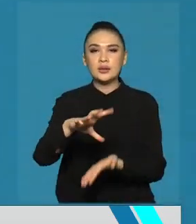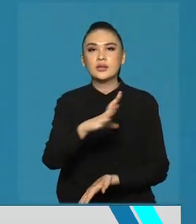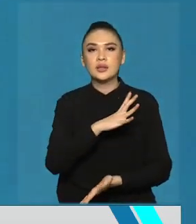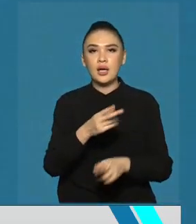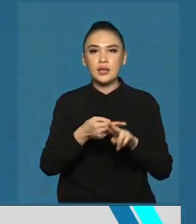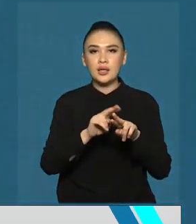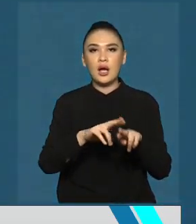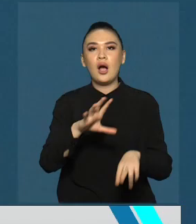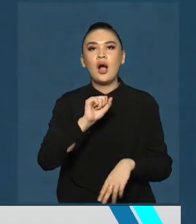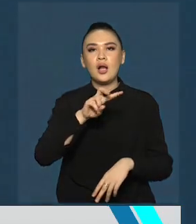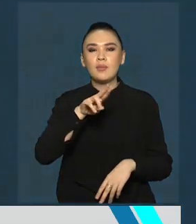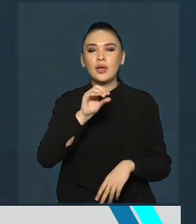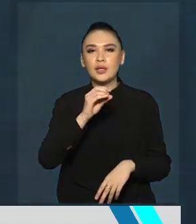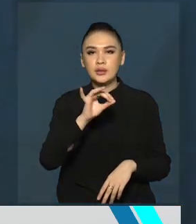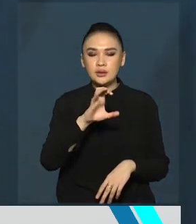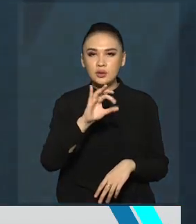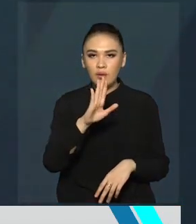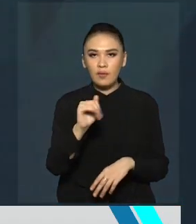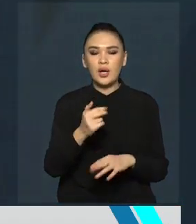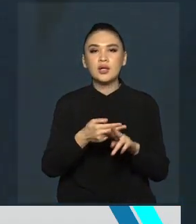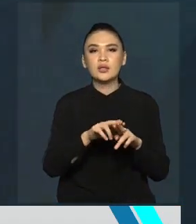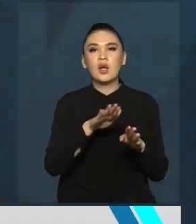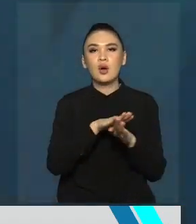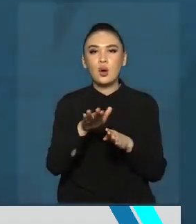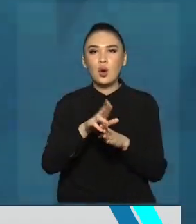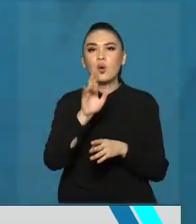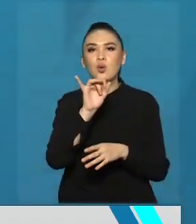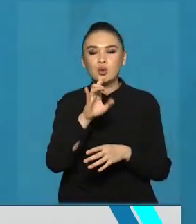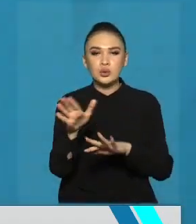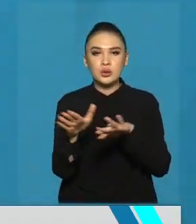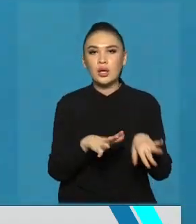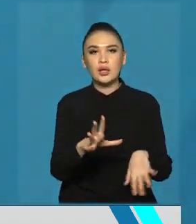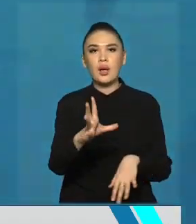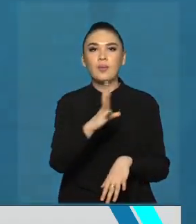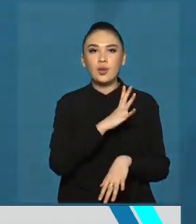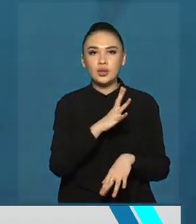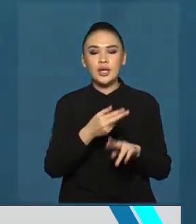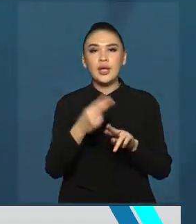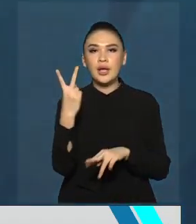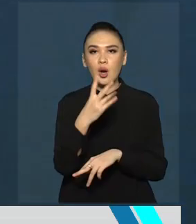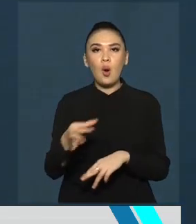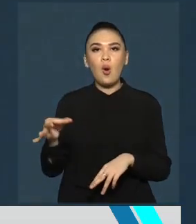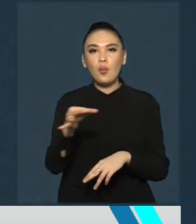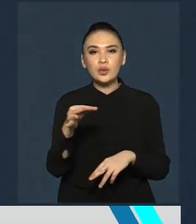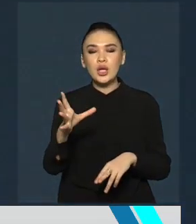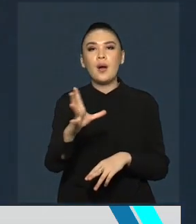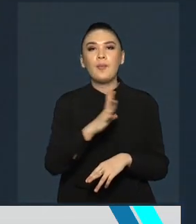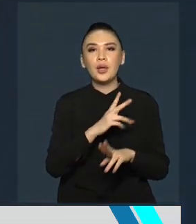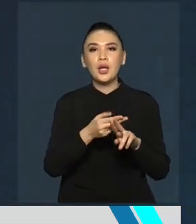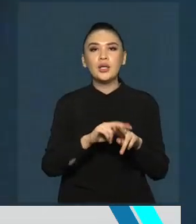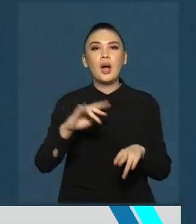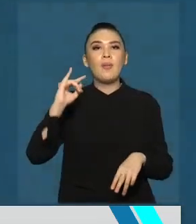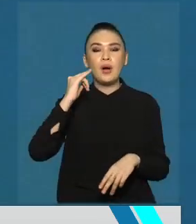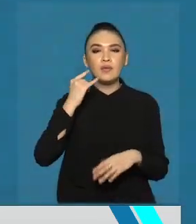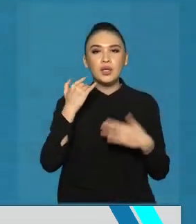Камал Әлпейісованың әдістемесі бойынша курстар өткіздік. Екі облыс белсенділік танытты, ол Павлодар